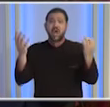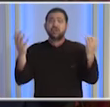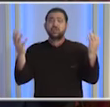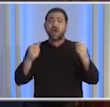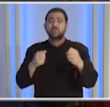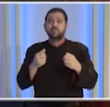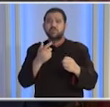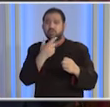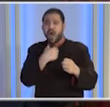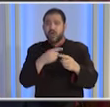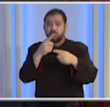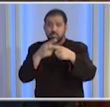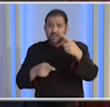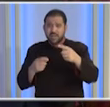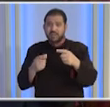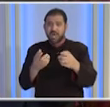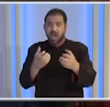copil.